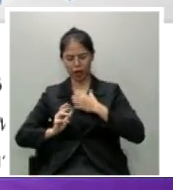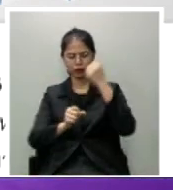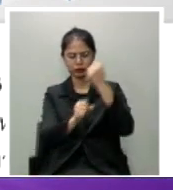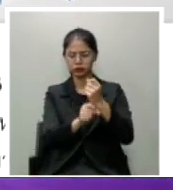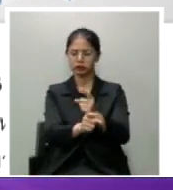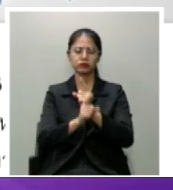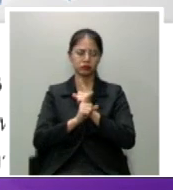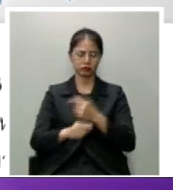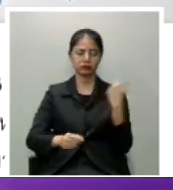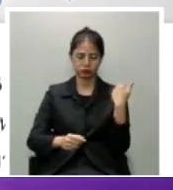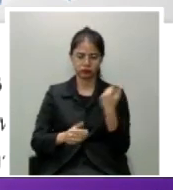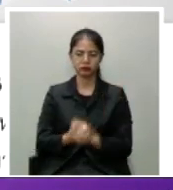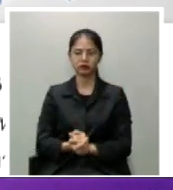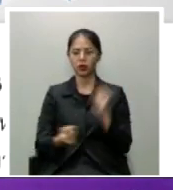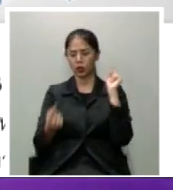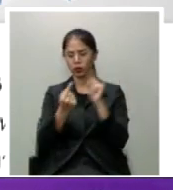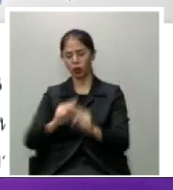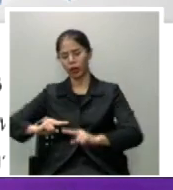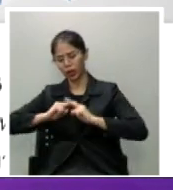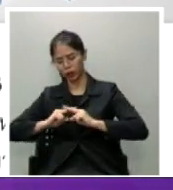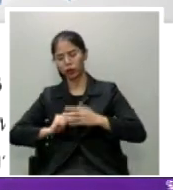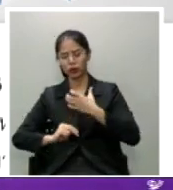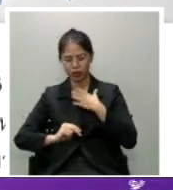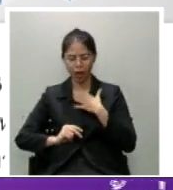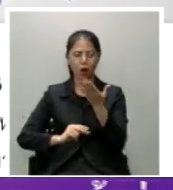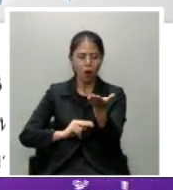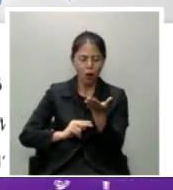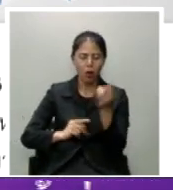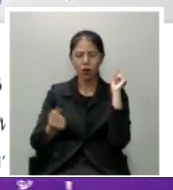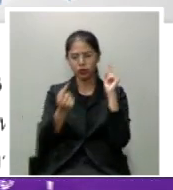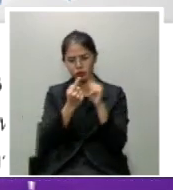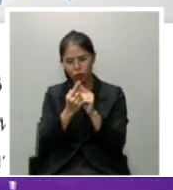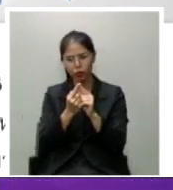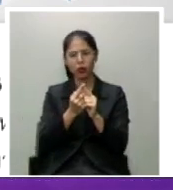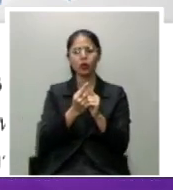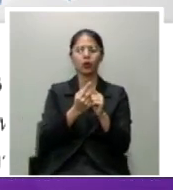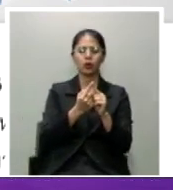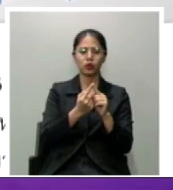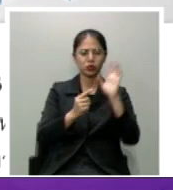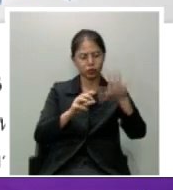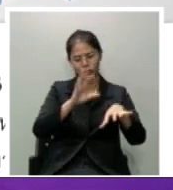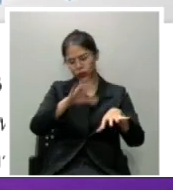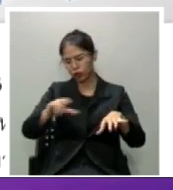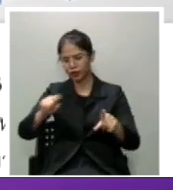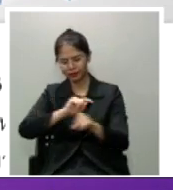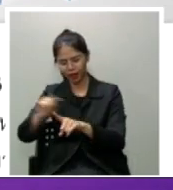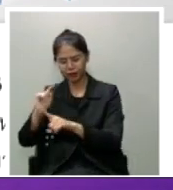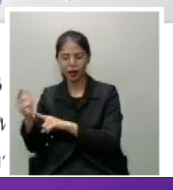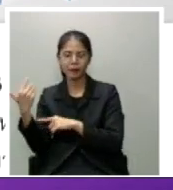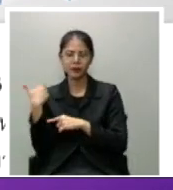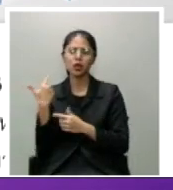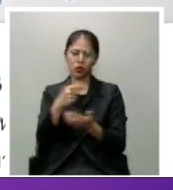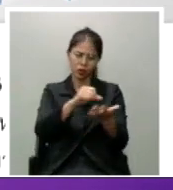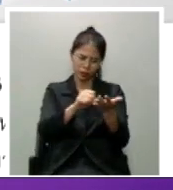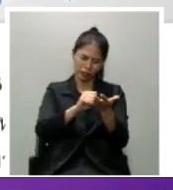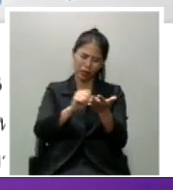มเรียกรายงานการประชุมว่าเอกชนหน้าไหนเรียกร้องหอการค้าไทยสภาอุตสาหกรรมสภาผู้ขนส่งมีชื่อหมดเลยครับว่าช่วย